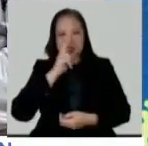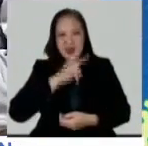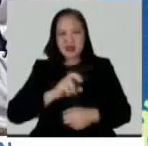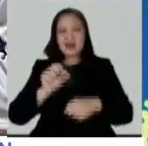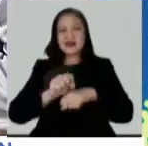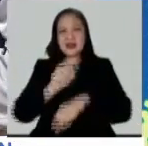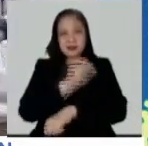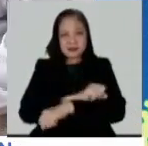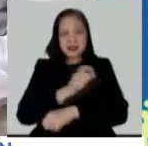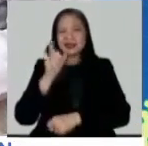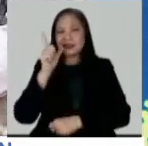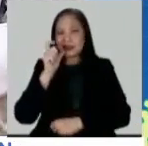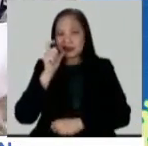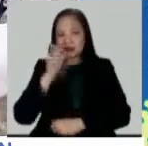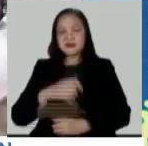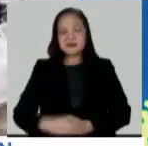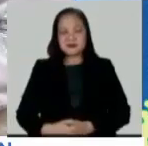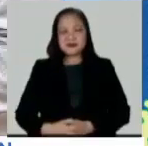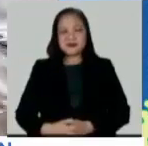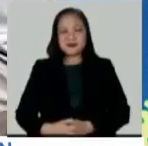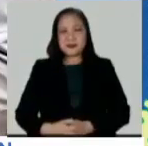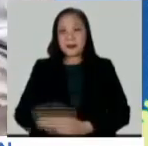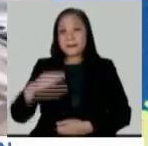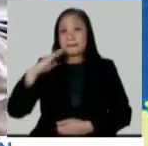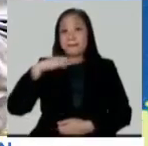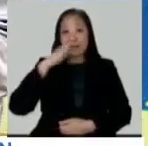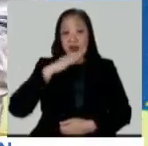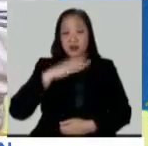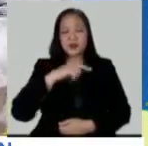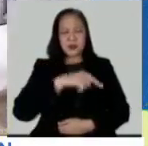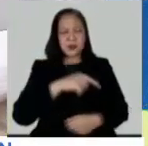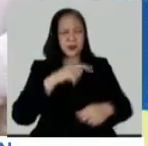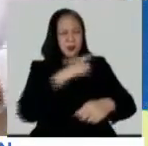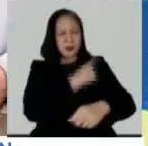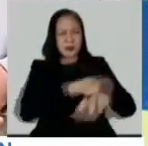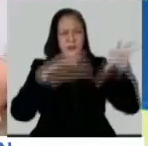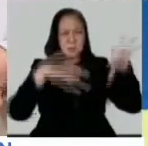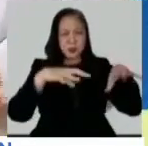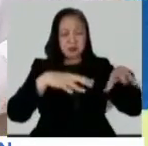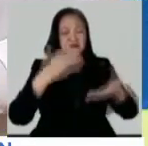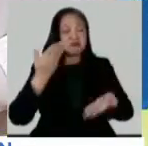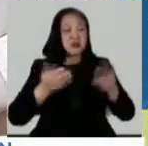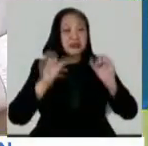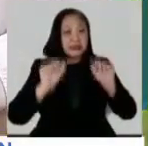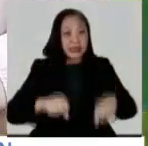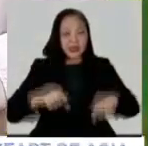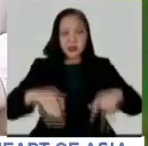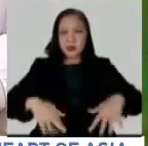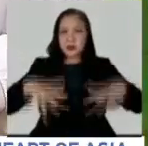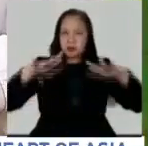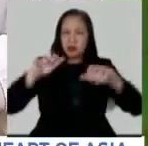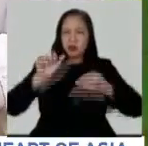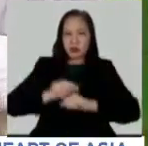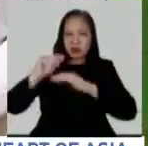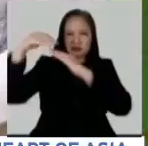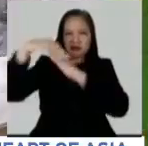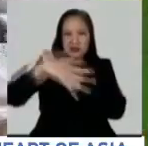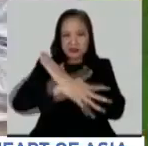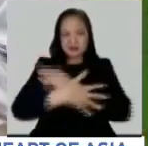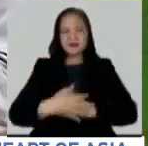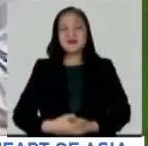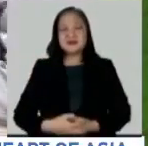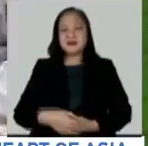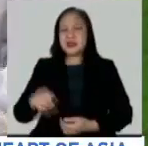kapuso, Bicol Region, malalakas ang ulan na pwedeng magdulot ng mga baha at landslide. Mababa naman ang tsansa ng ulan sa Metro Manila ngayong